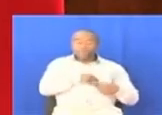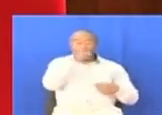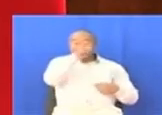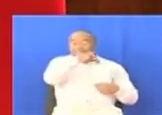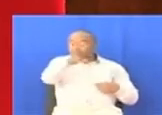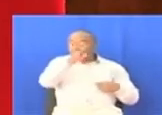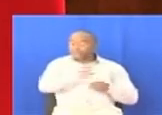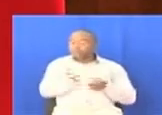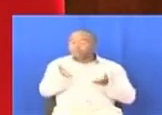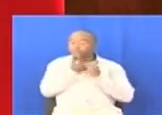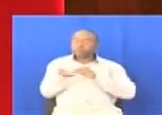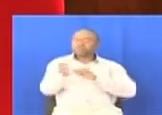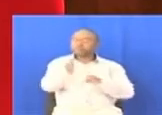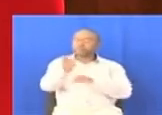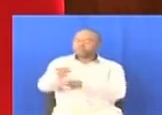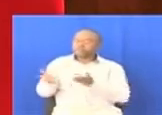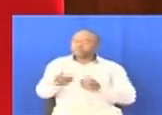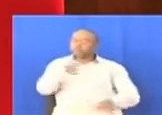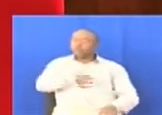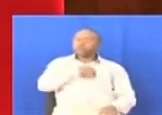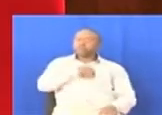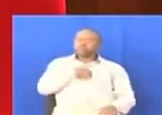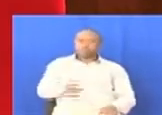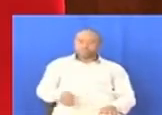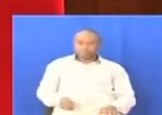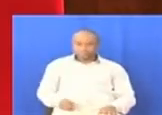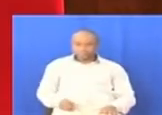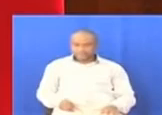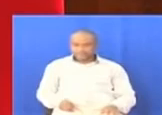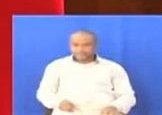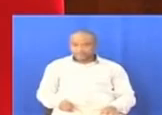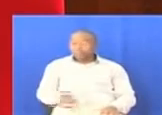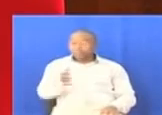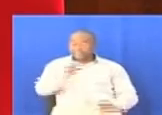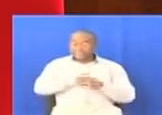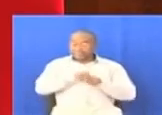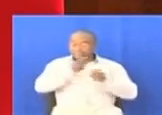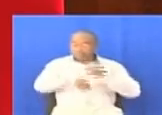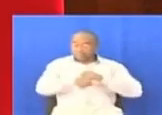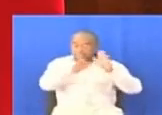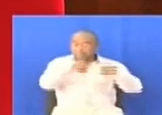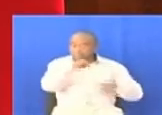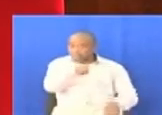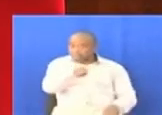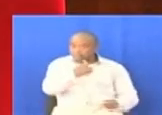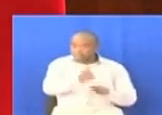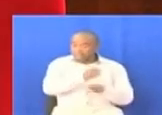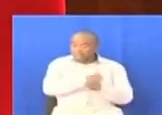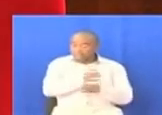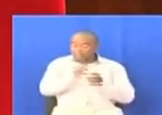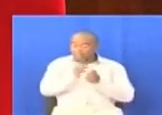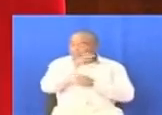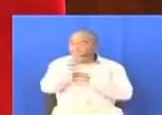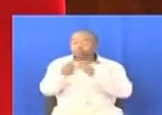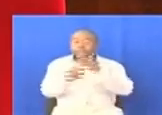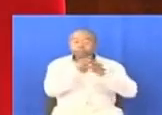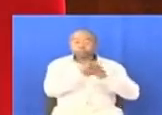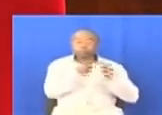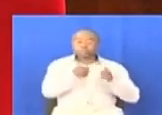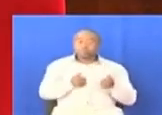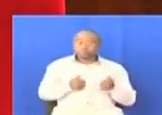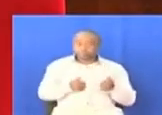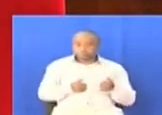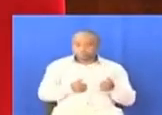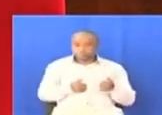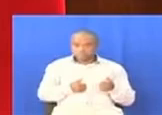sana Mheshimiwa Speaker. Hapa wakati ule tunakuja bungeni hapa, kabla bado haya mambo mengine, hizi hatua zingine